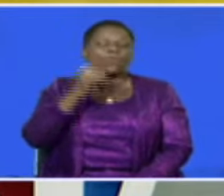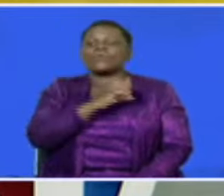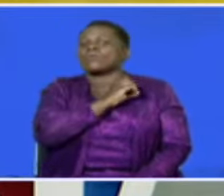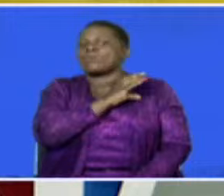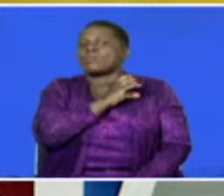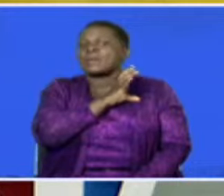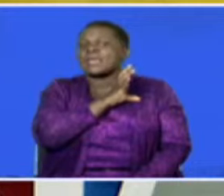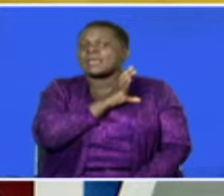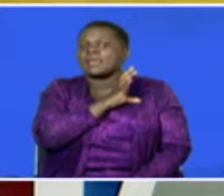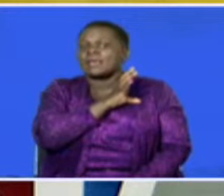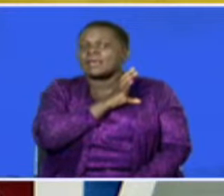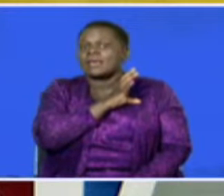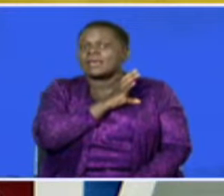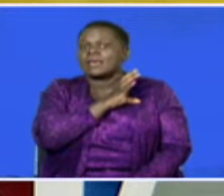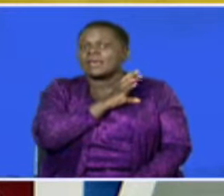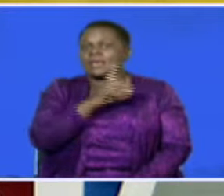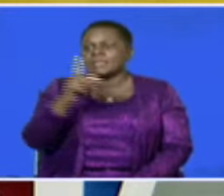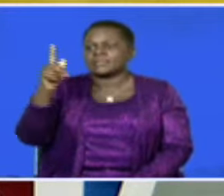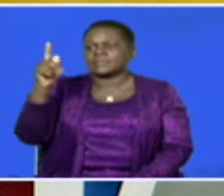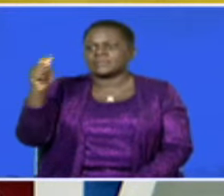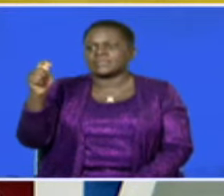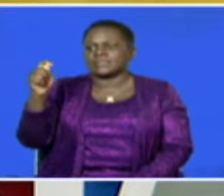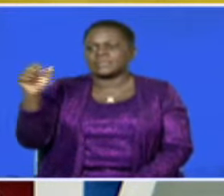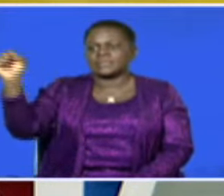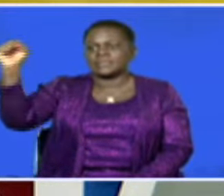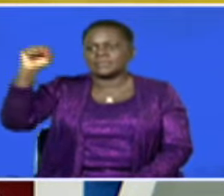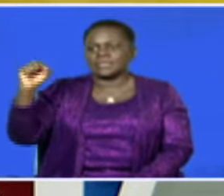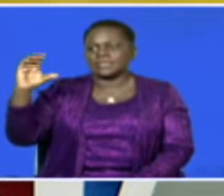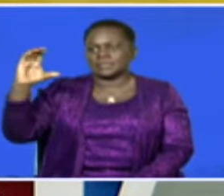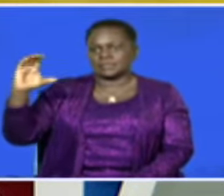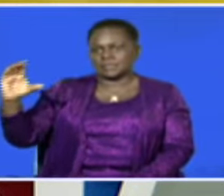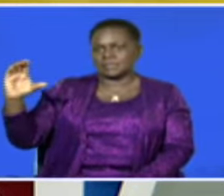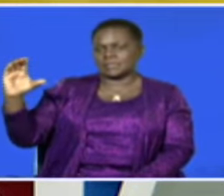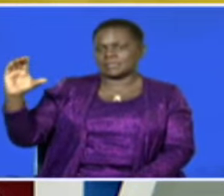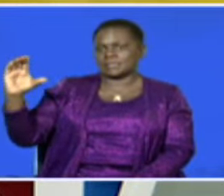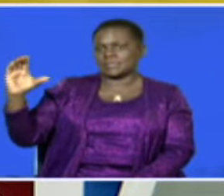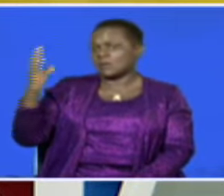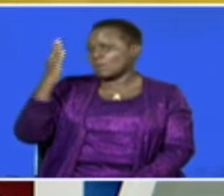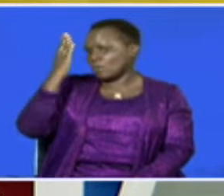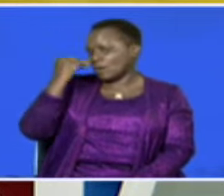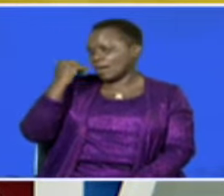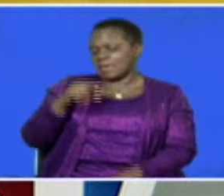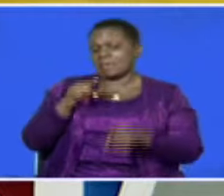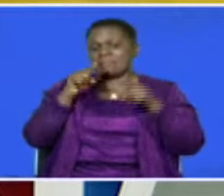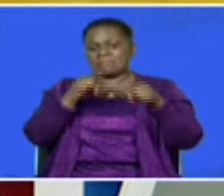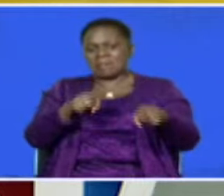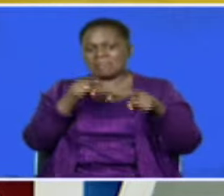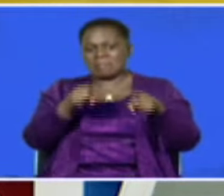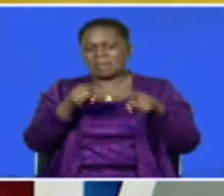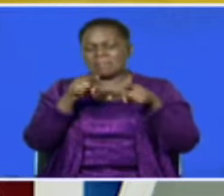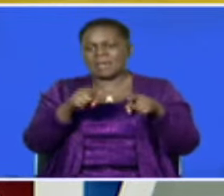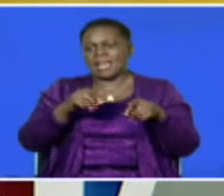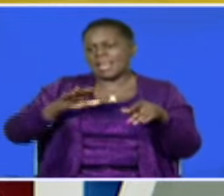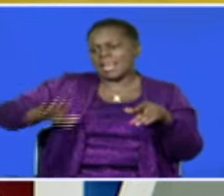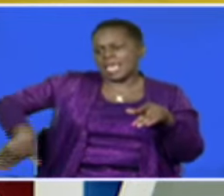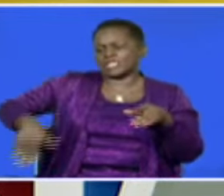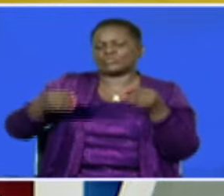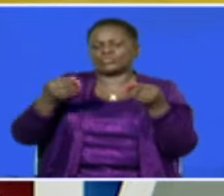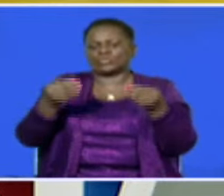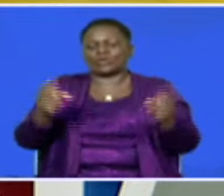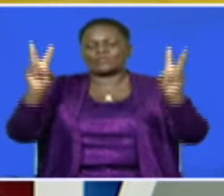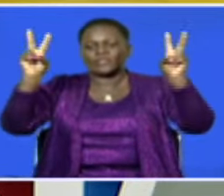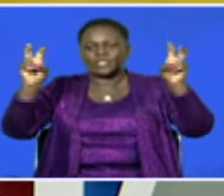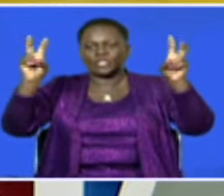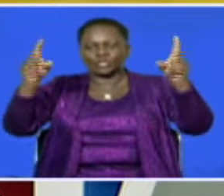malalamiko yao kwa tume ya huduma za walimu nchini TSC, wakikosoa tume hiyo kwa kuchelewa kushughulikia swala